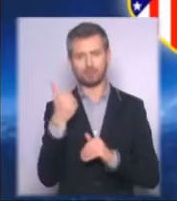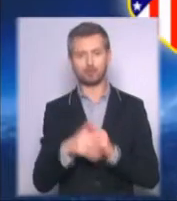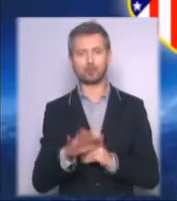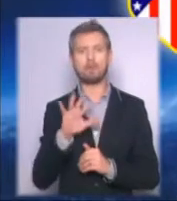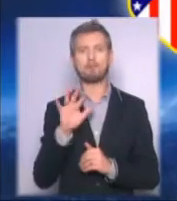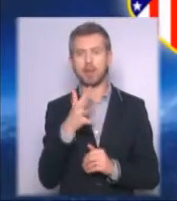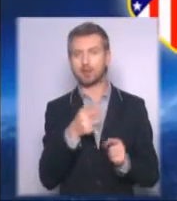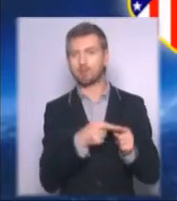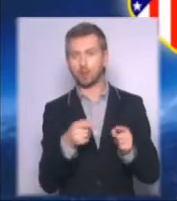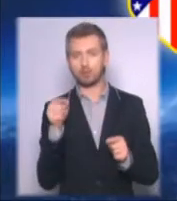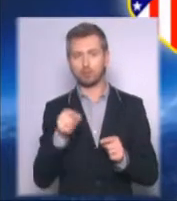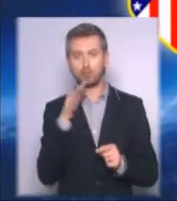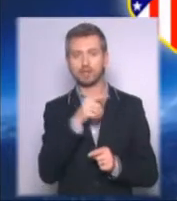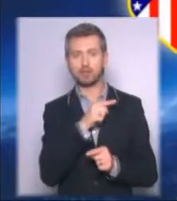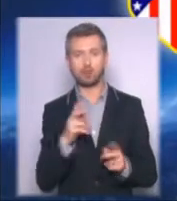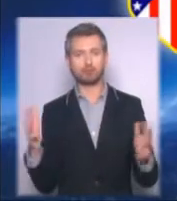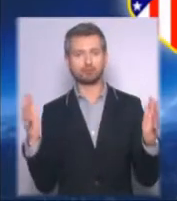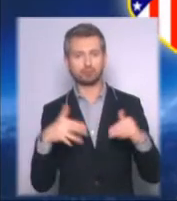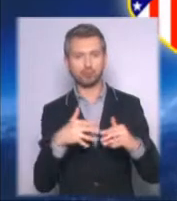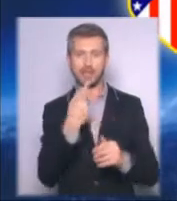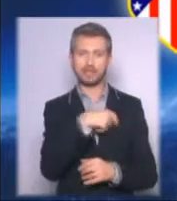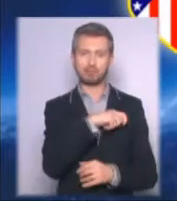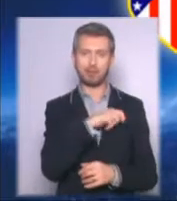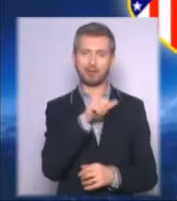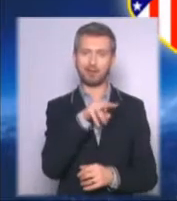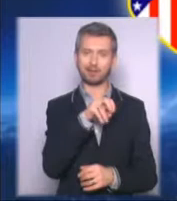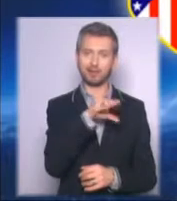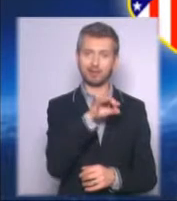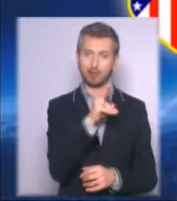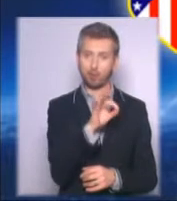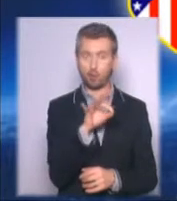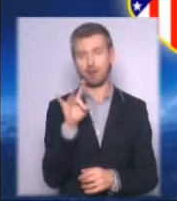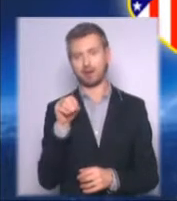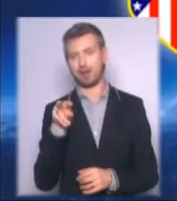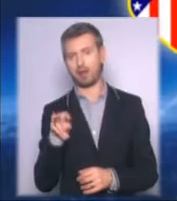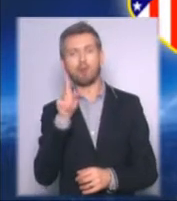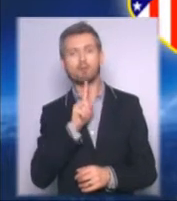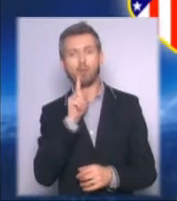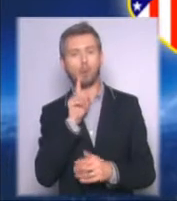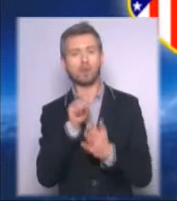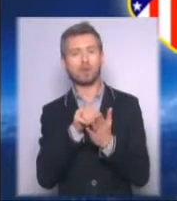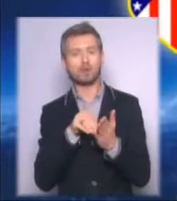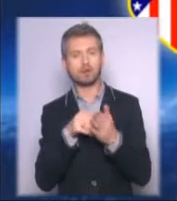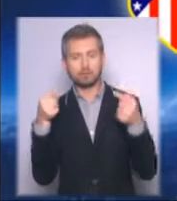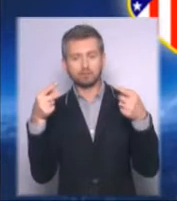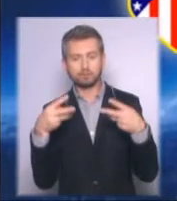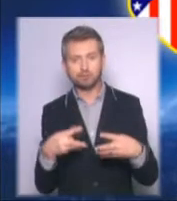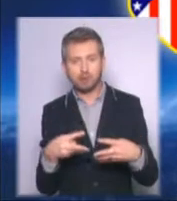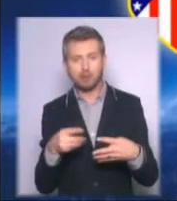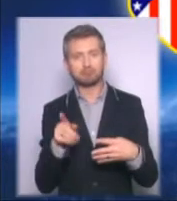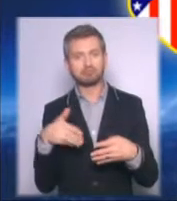протягом цього сезону зустрінуться іспанські «Атлетико» та «Реал». Поки статистика протистоянь у мадридському дербі на